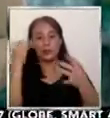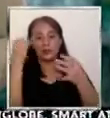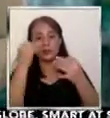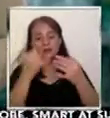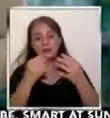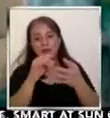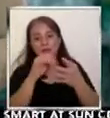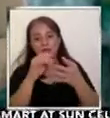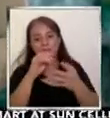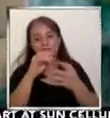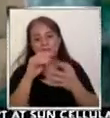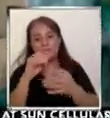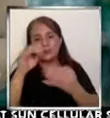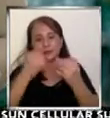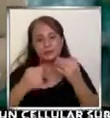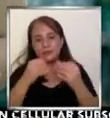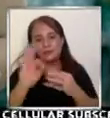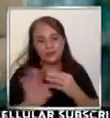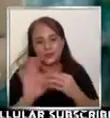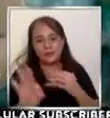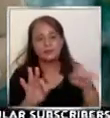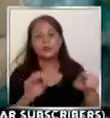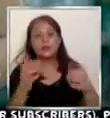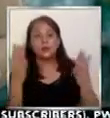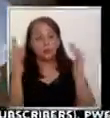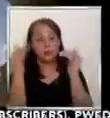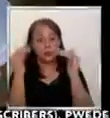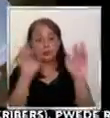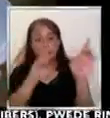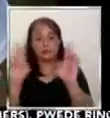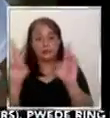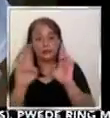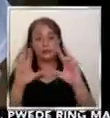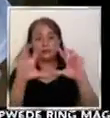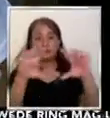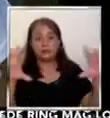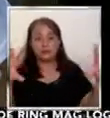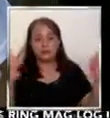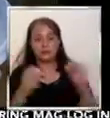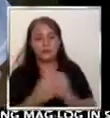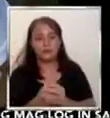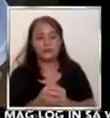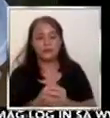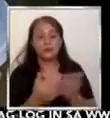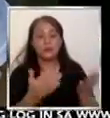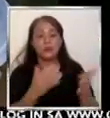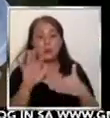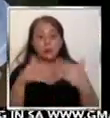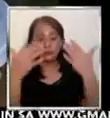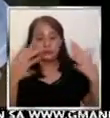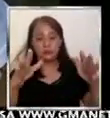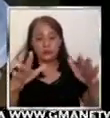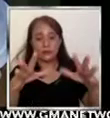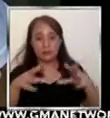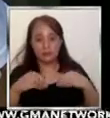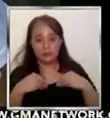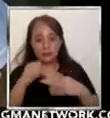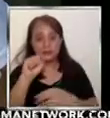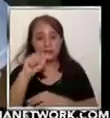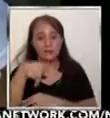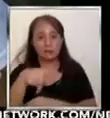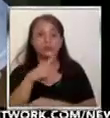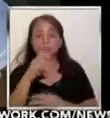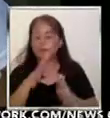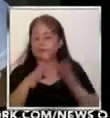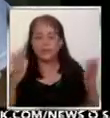na ng mga aplikante ang na-verify at handa na ang mga cheque. Ay, sa mga makakatanggap po sana ng SAP, talagang malaking